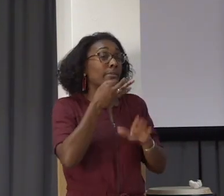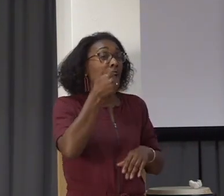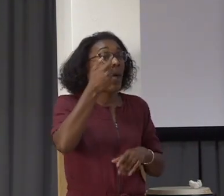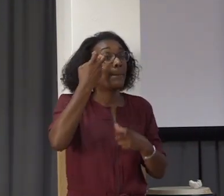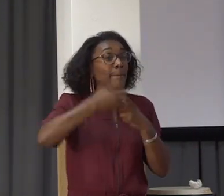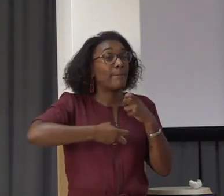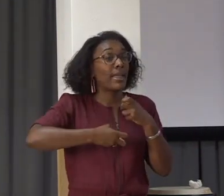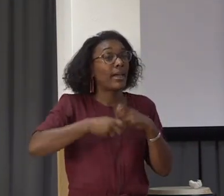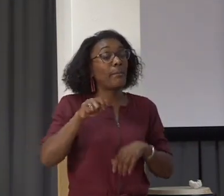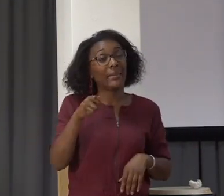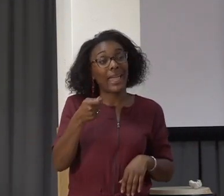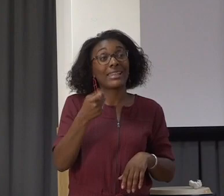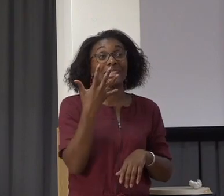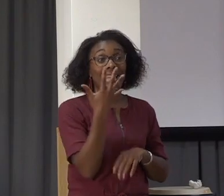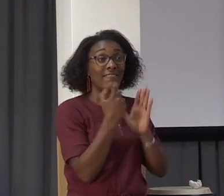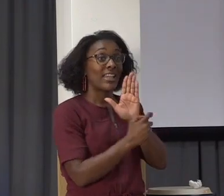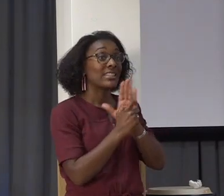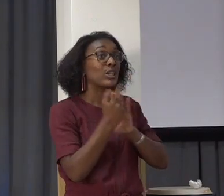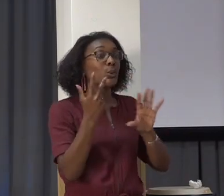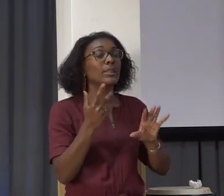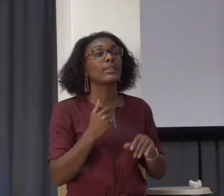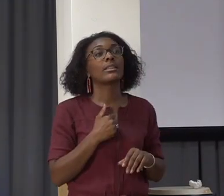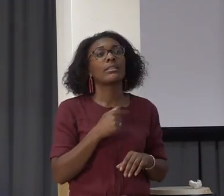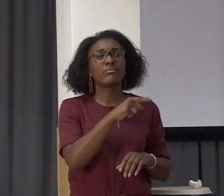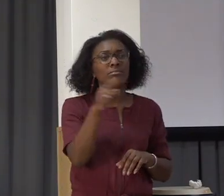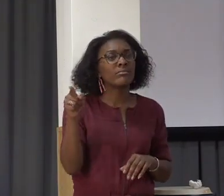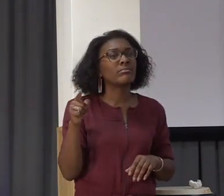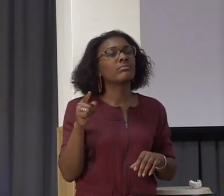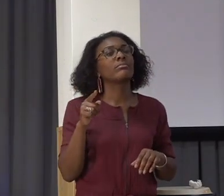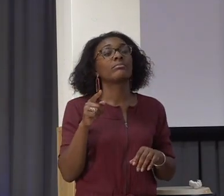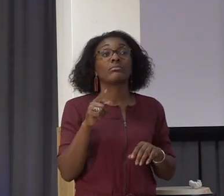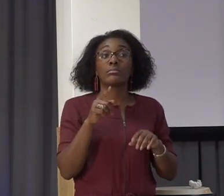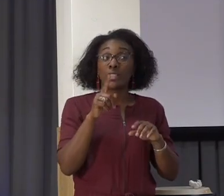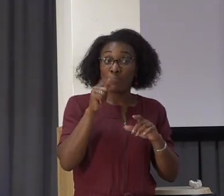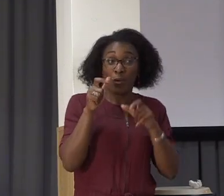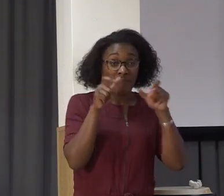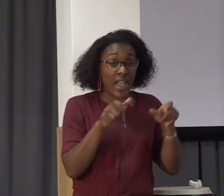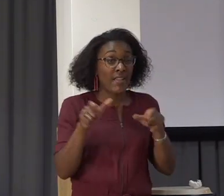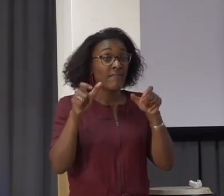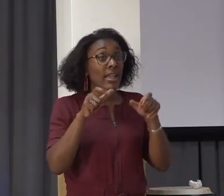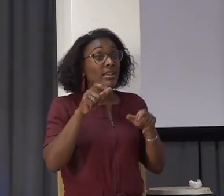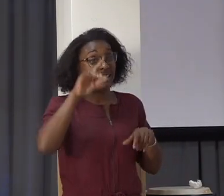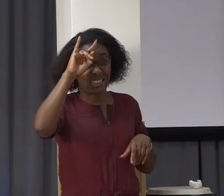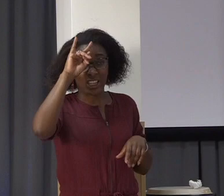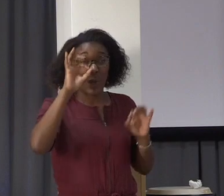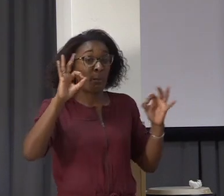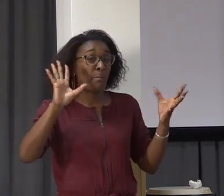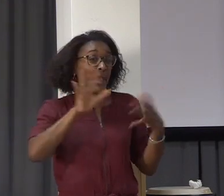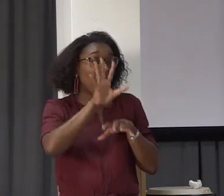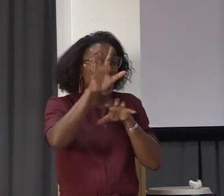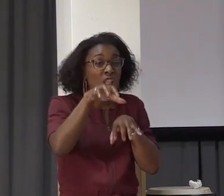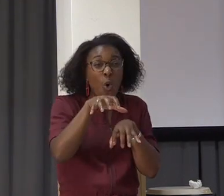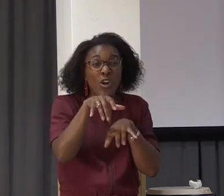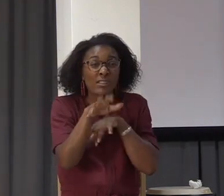Pierre 5, 8, « Soyez sobres, veillez. Votre adversaire, le diable, rôde comme un lion rugissant,